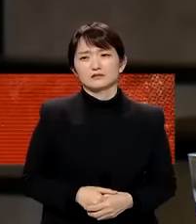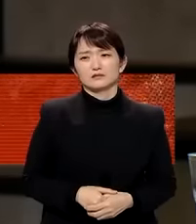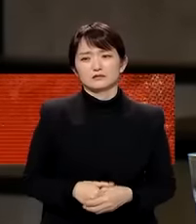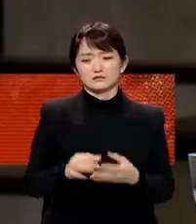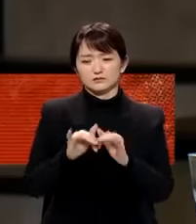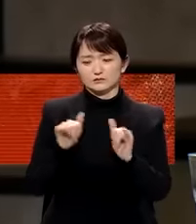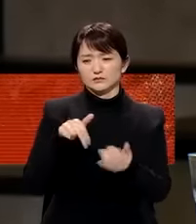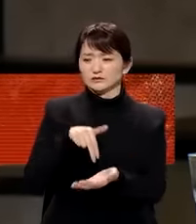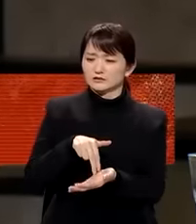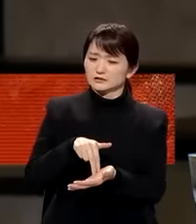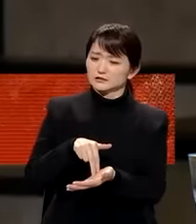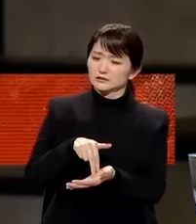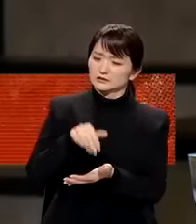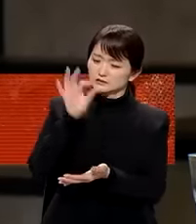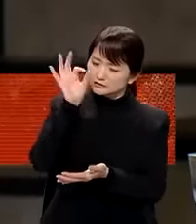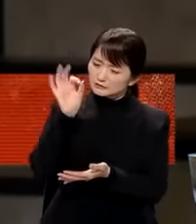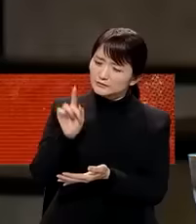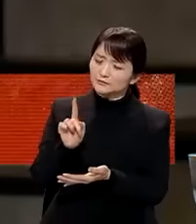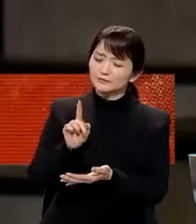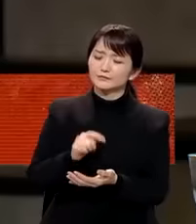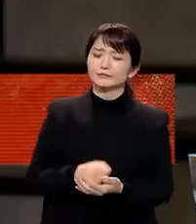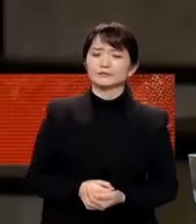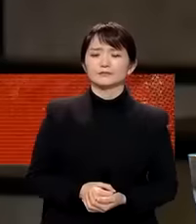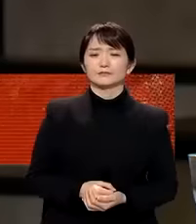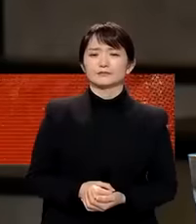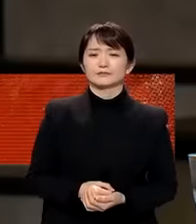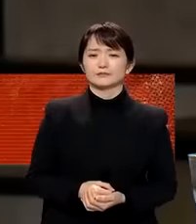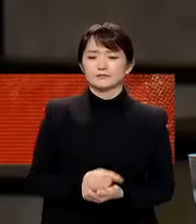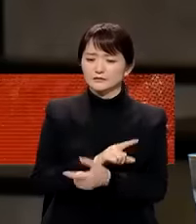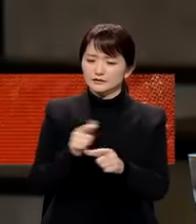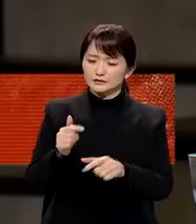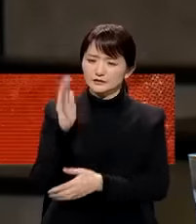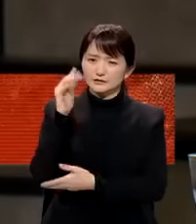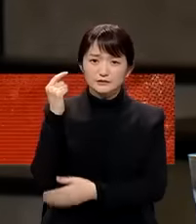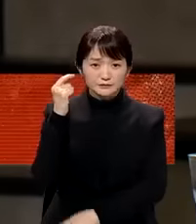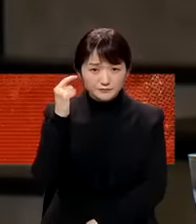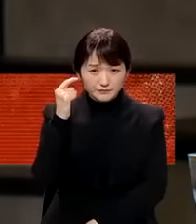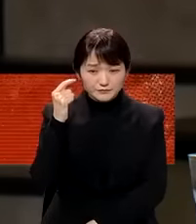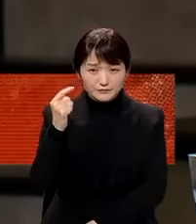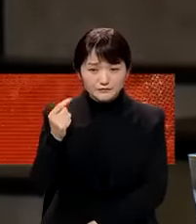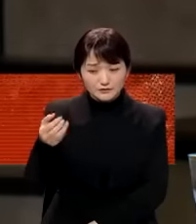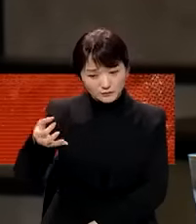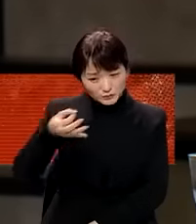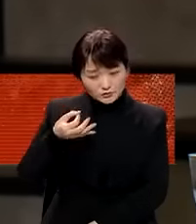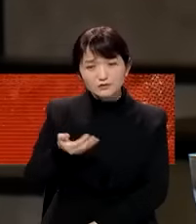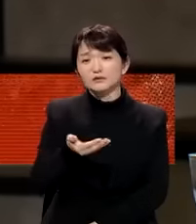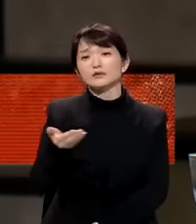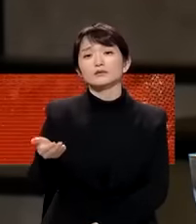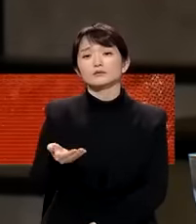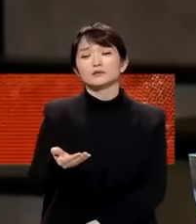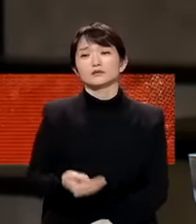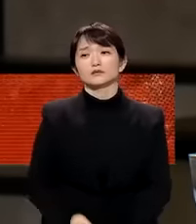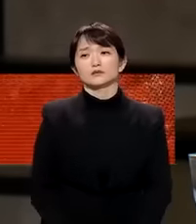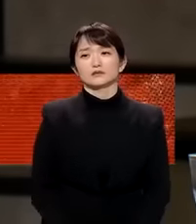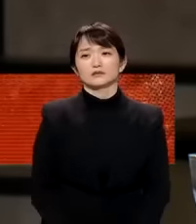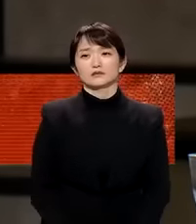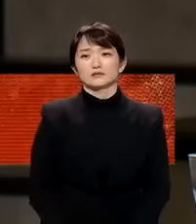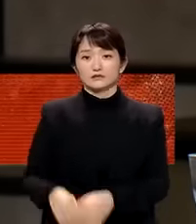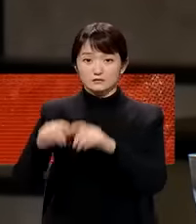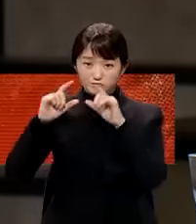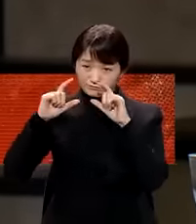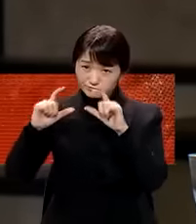국민들이이 사건에 대해서 쭉 이렇게 쭉 여러 가지 얘기를 들으셨던 우리 시청자분들이이 그 선거에